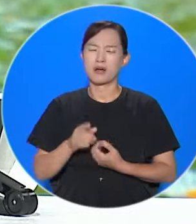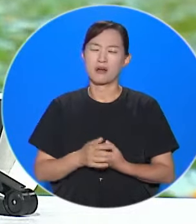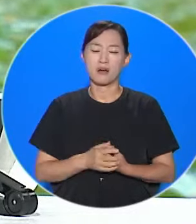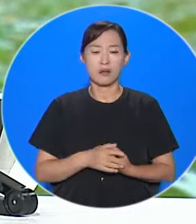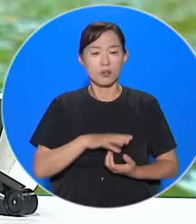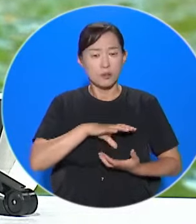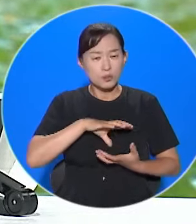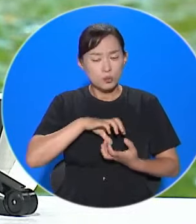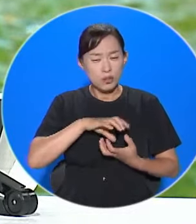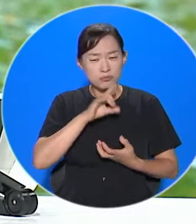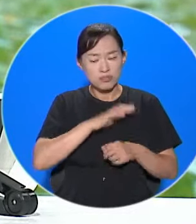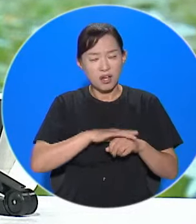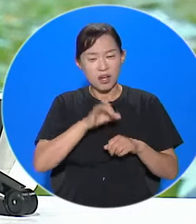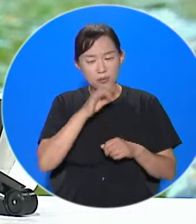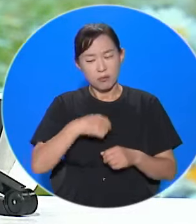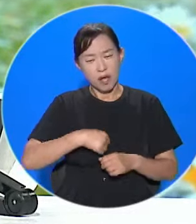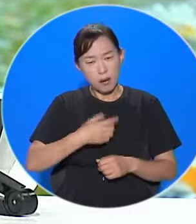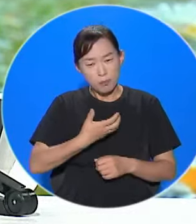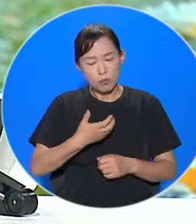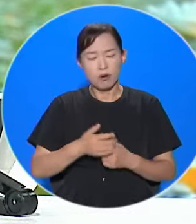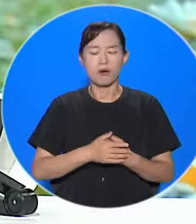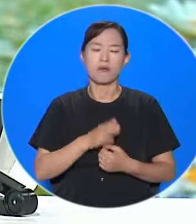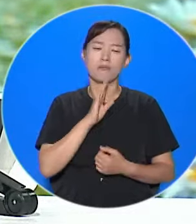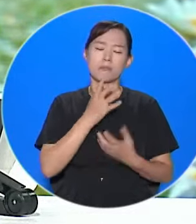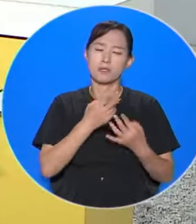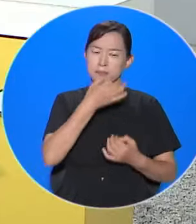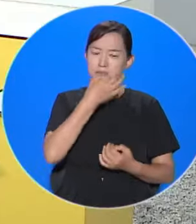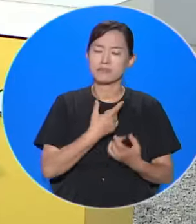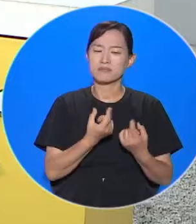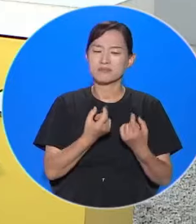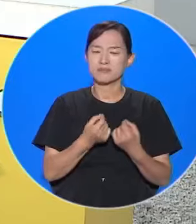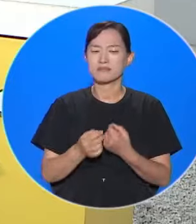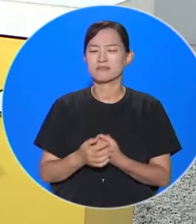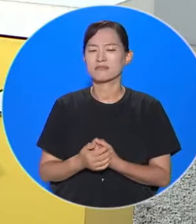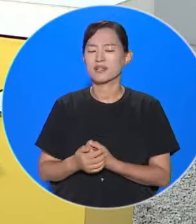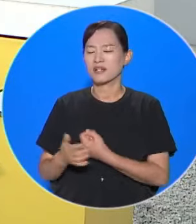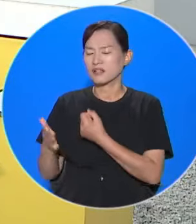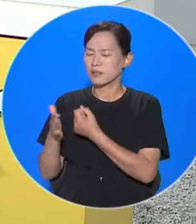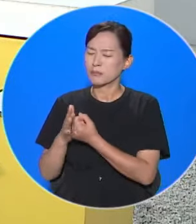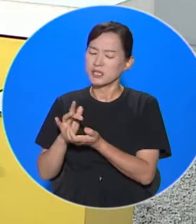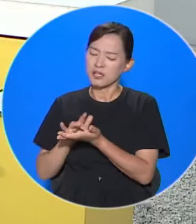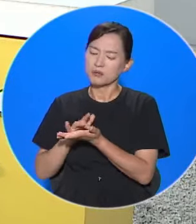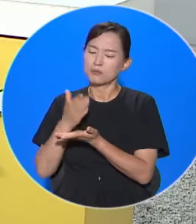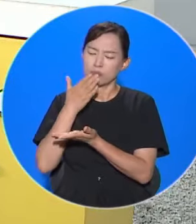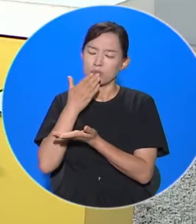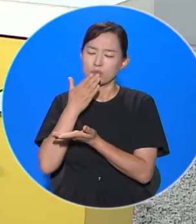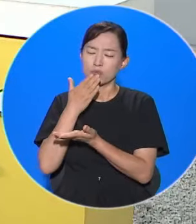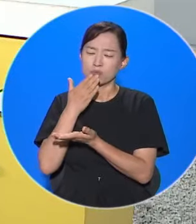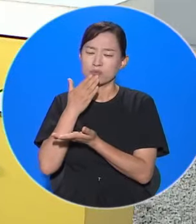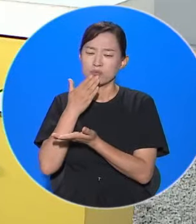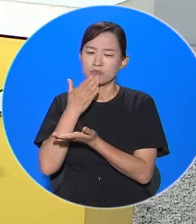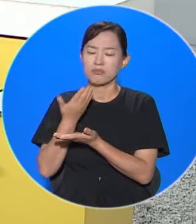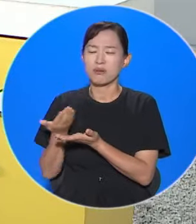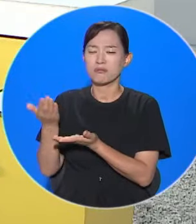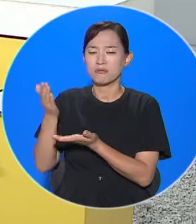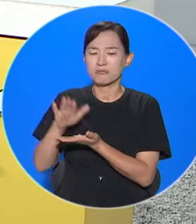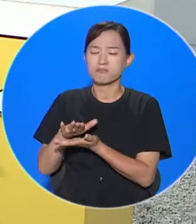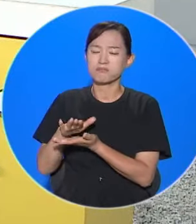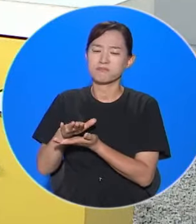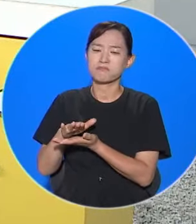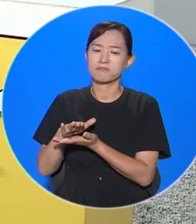막 쓰리고 애리고. 쓰리고 많이 힘드셨겠네, 그렇죠? 그래서 약도 먹고 해서 했는데